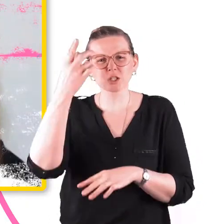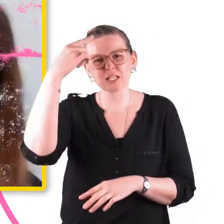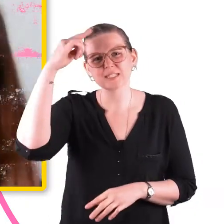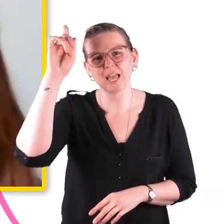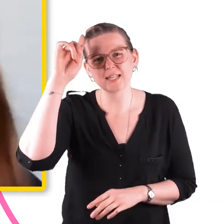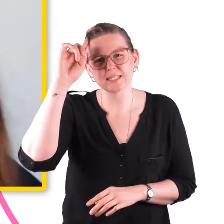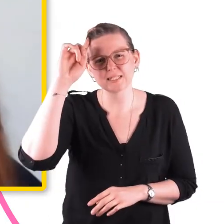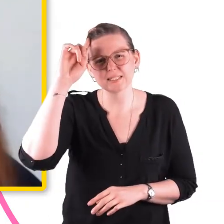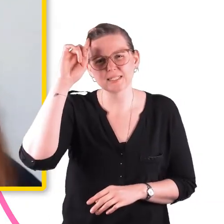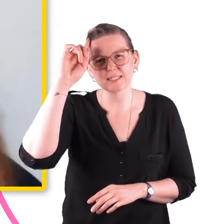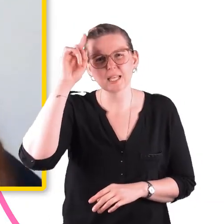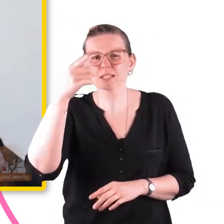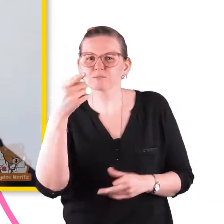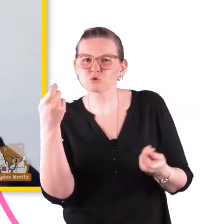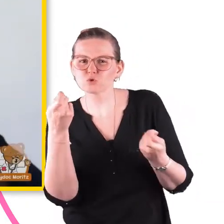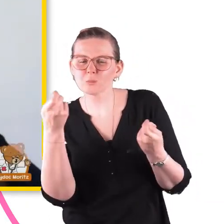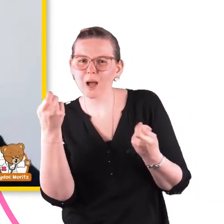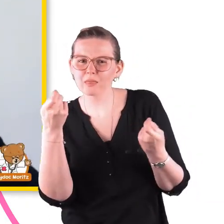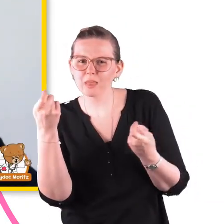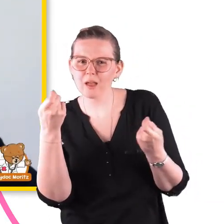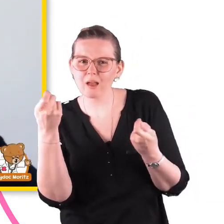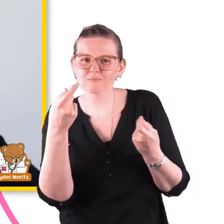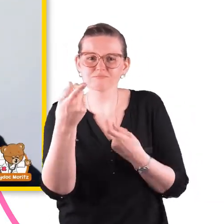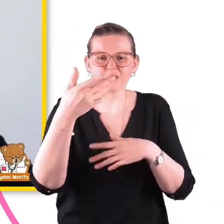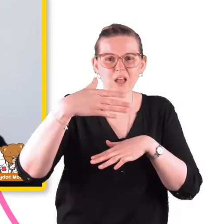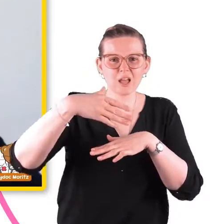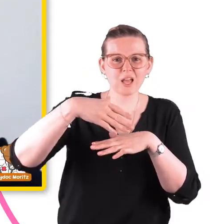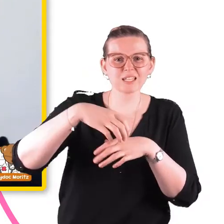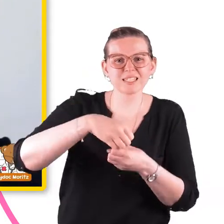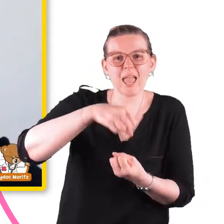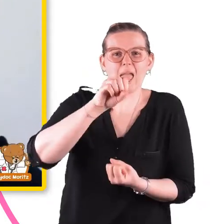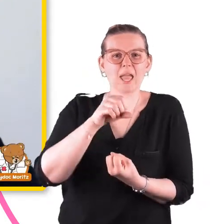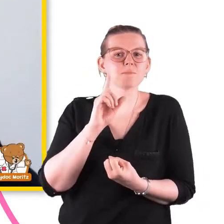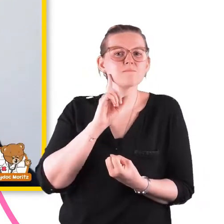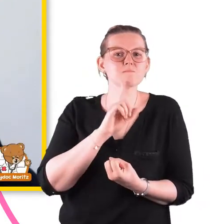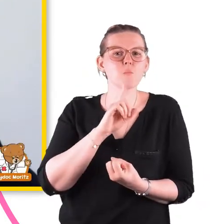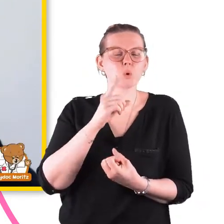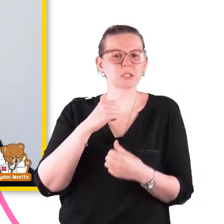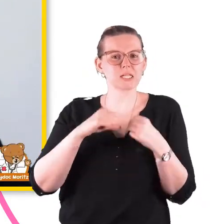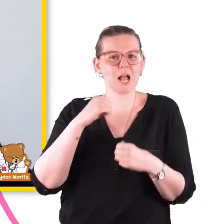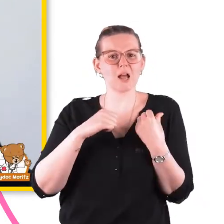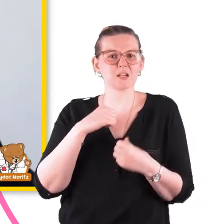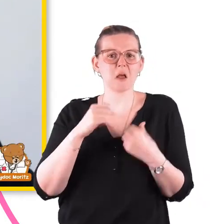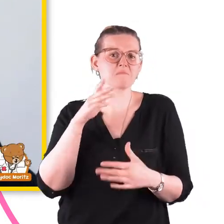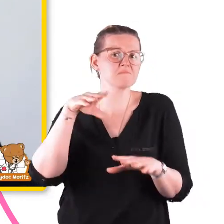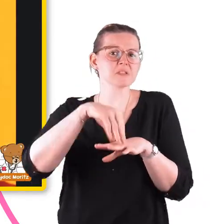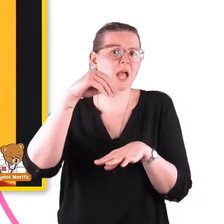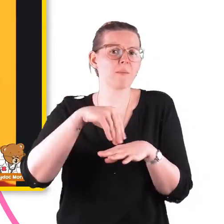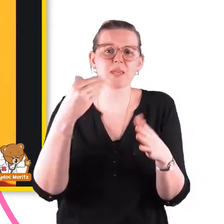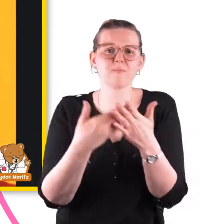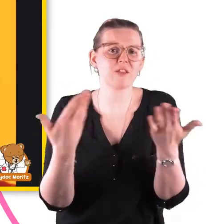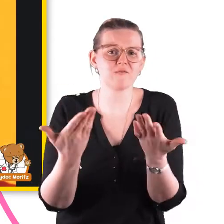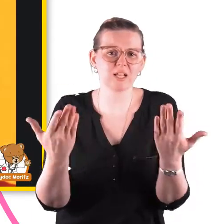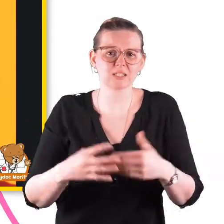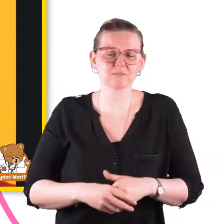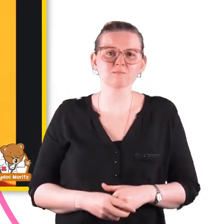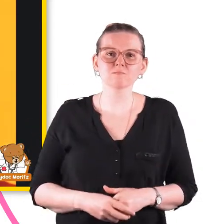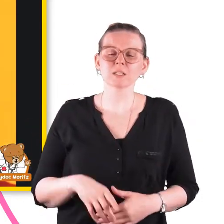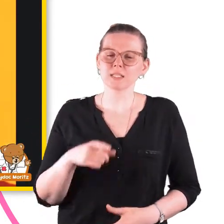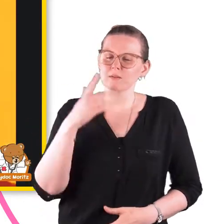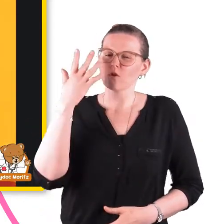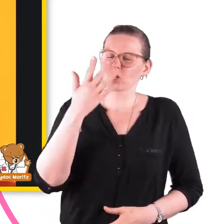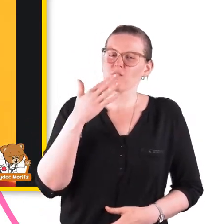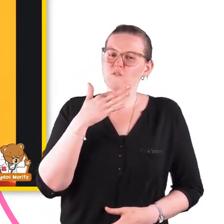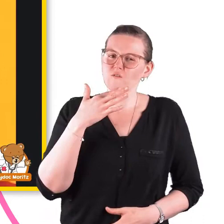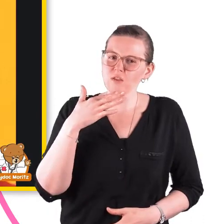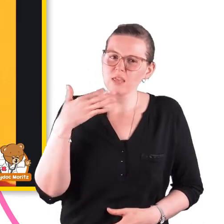Dr. Teddy, wir sind natürlich gespannt, welche Therapie Sie bei Gähnmuskelkater empfehlen. Ich könnte mir vorstellen,